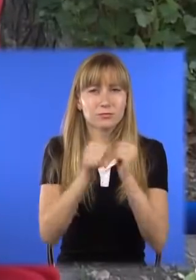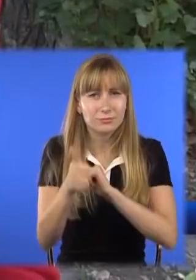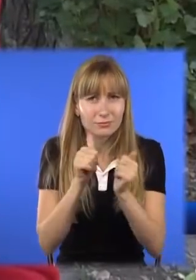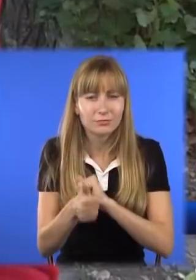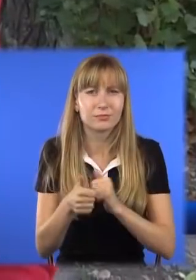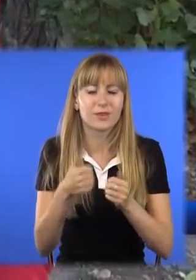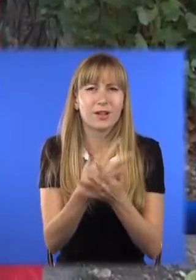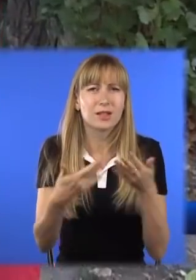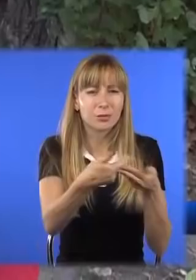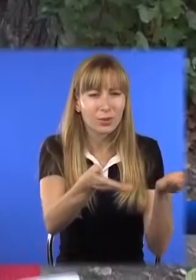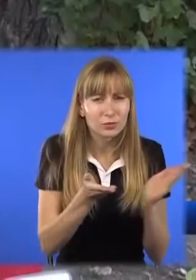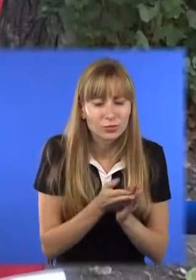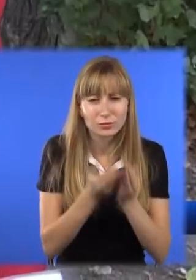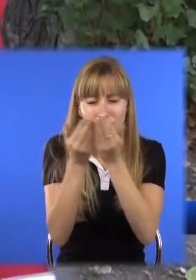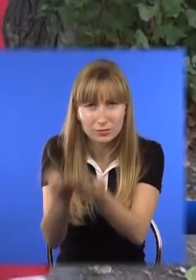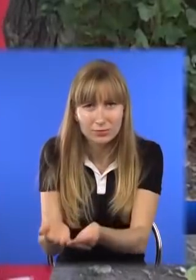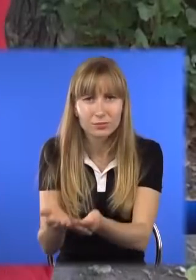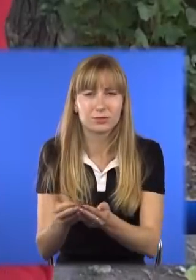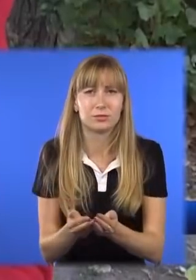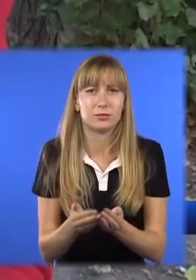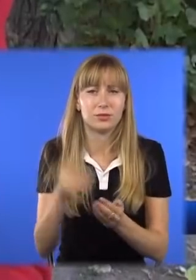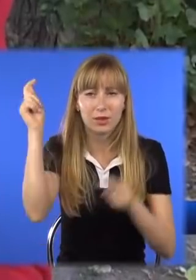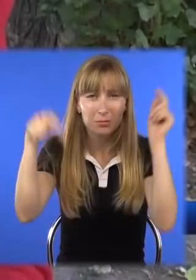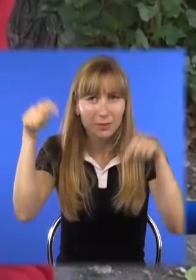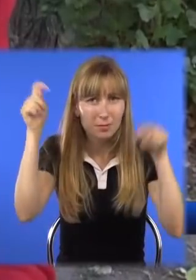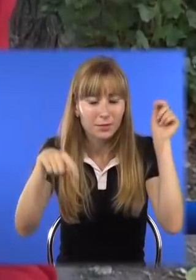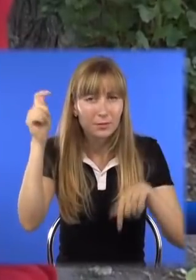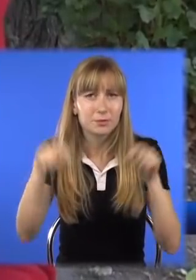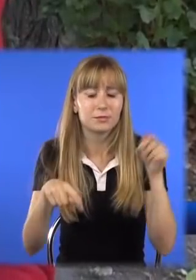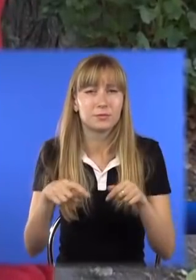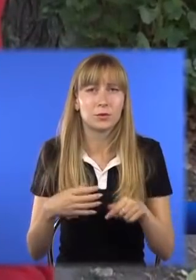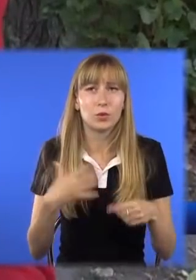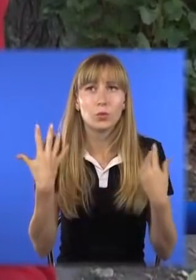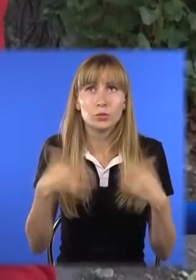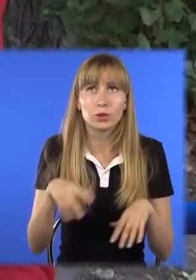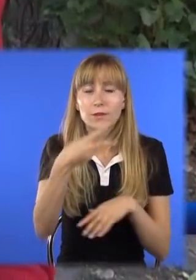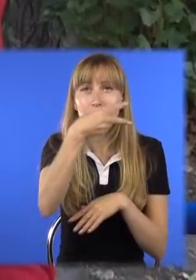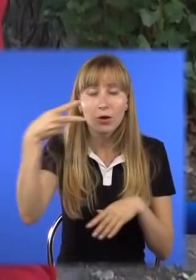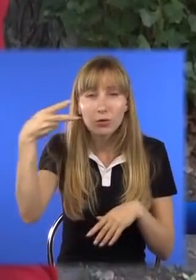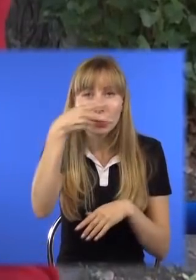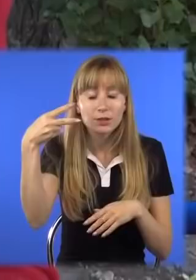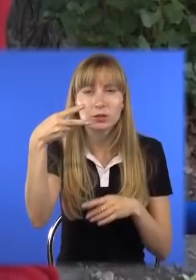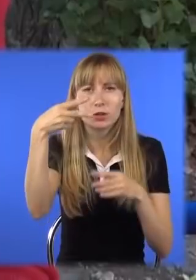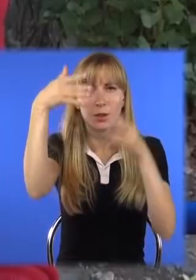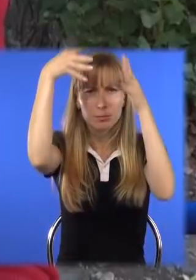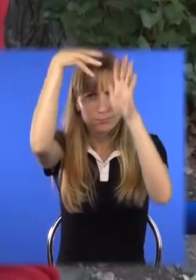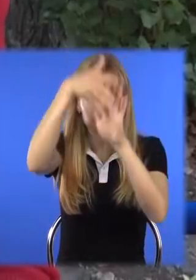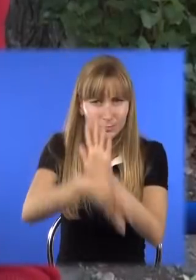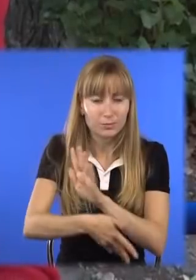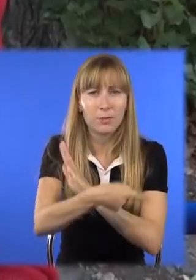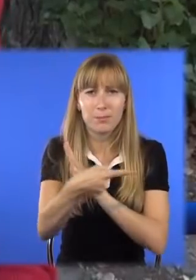різну посуду. Уже з другого етажа іде на перший етаж по стінах, уже змиває